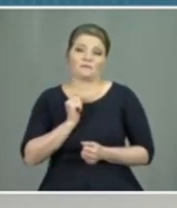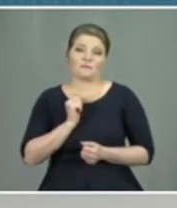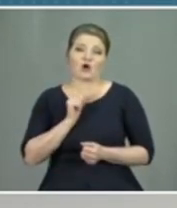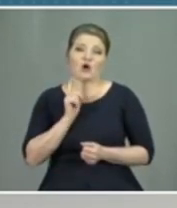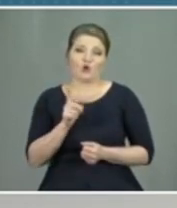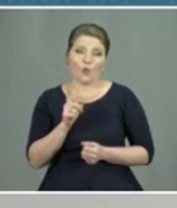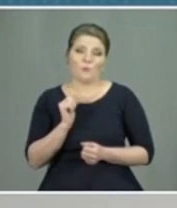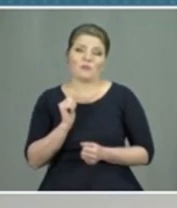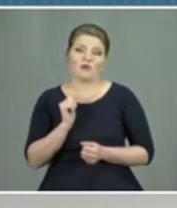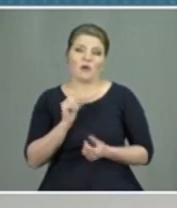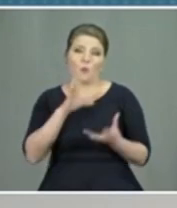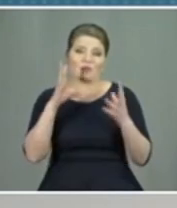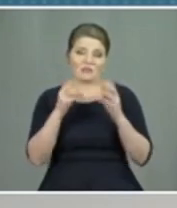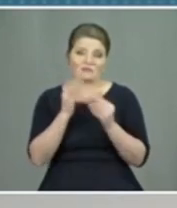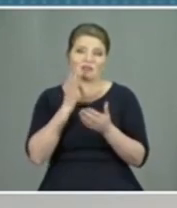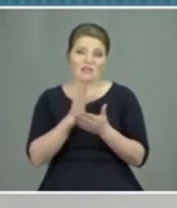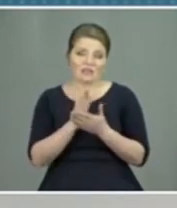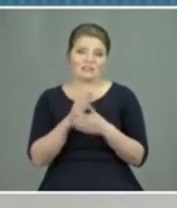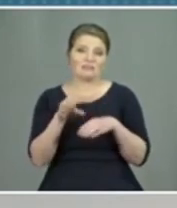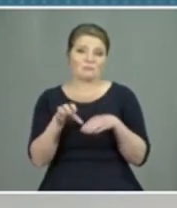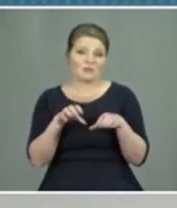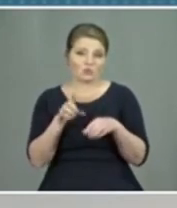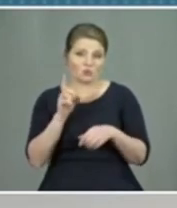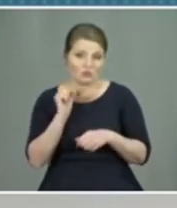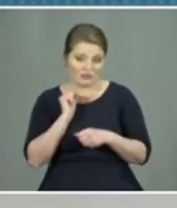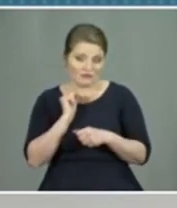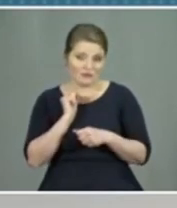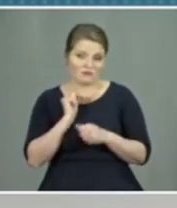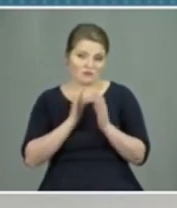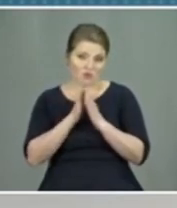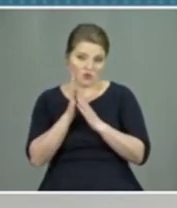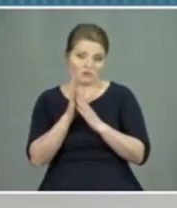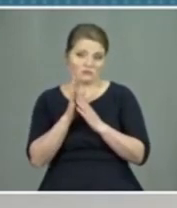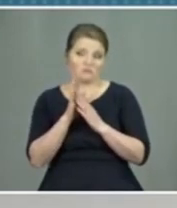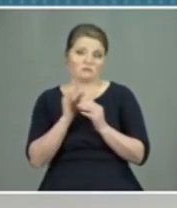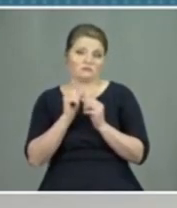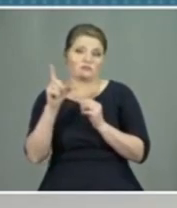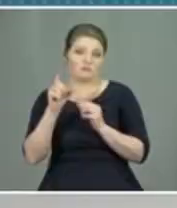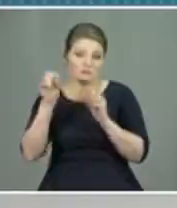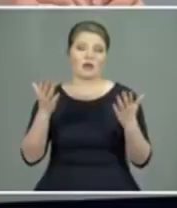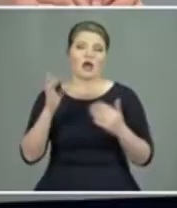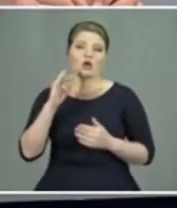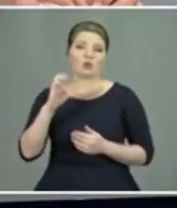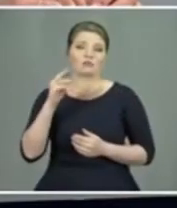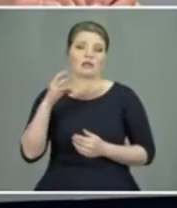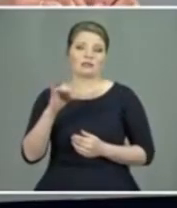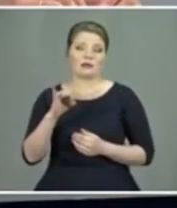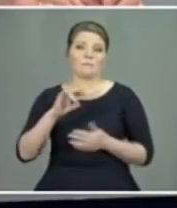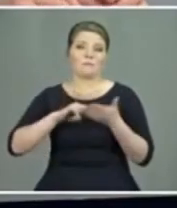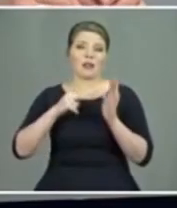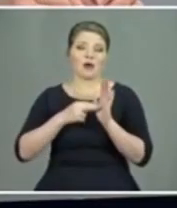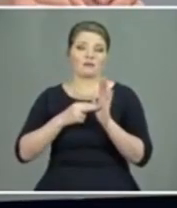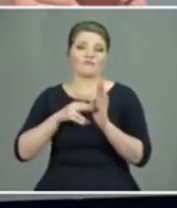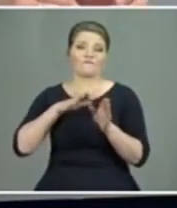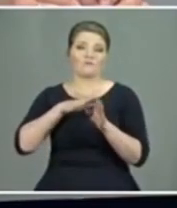кроме объективного, есть еще и спекулятивный, конечно, рост. И с ним надо бороться, предпримем все усилия на это. В конце прямой линии